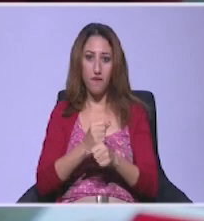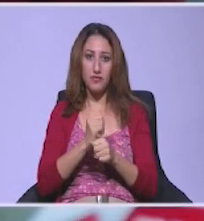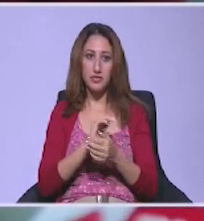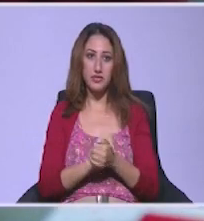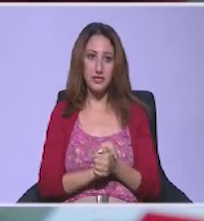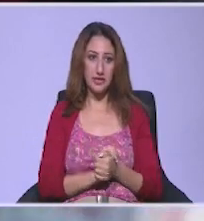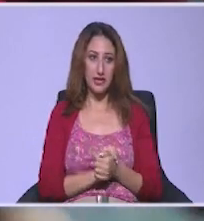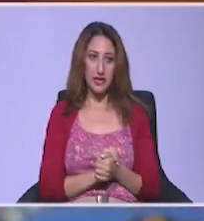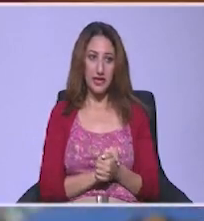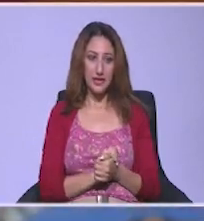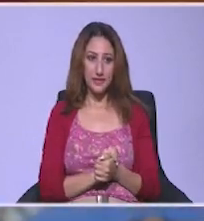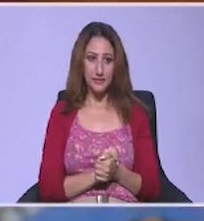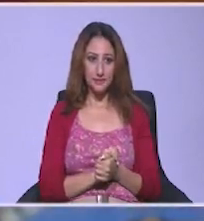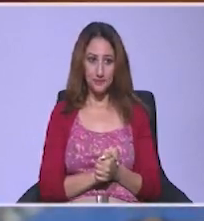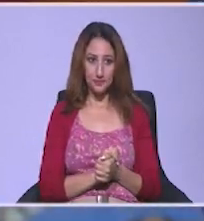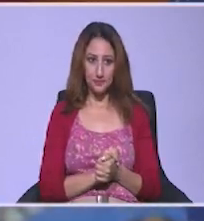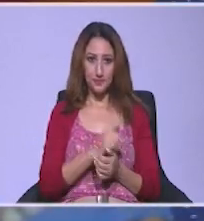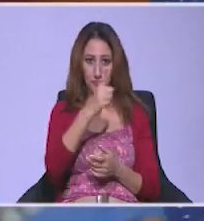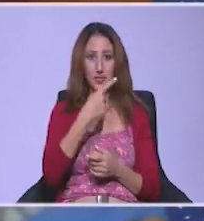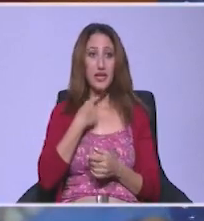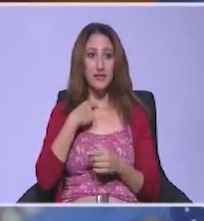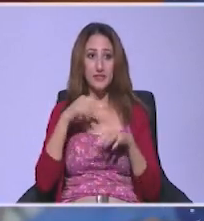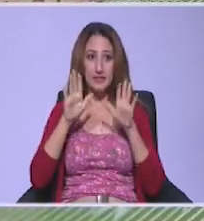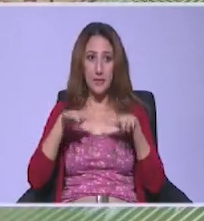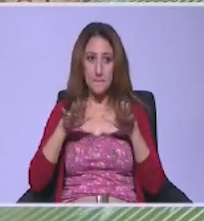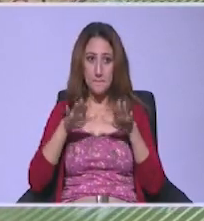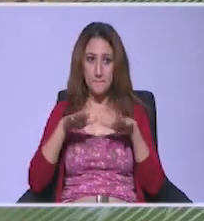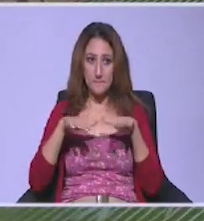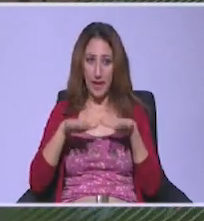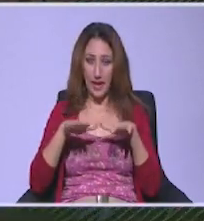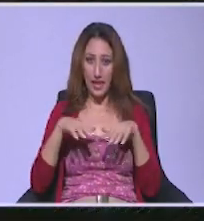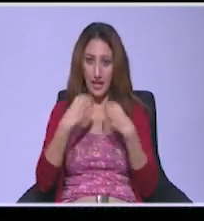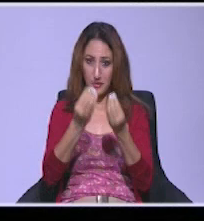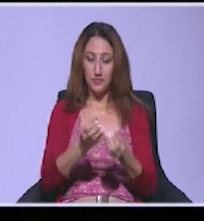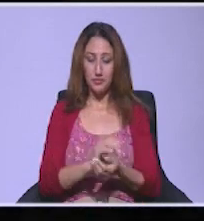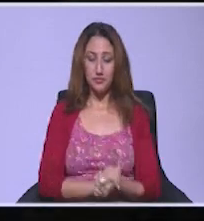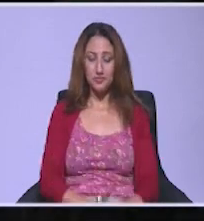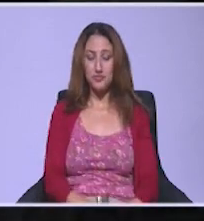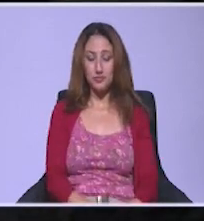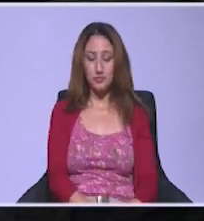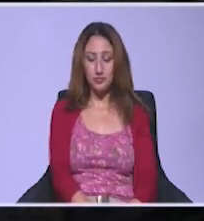ربنا يخليك. يعني دلوقتي لو جبنا مكنة الخياطة دي الأمور تمشي شوية كويس؟ إن شاء الله يخليك يا دكتور.